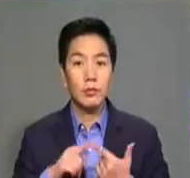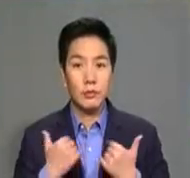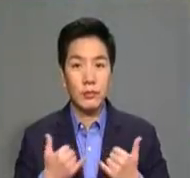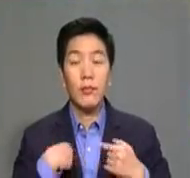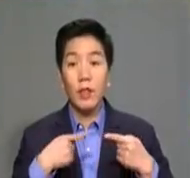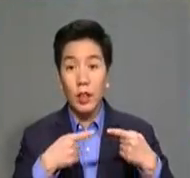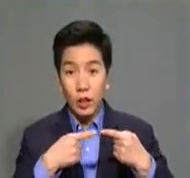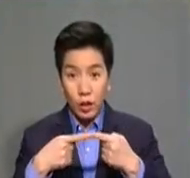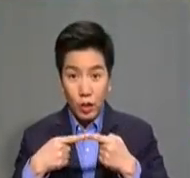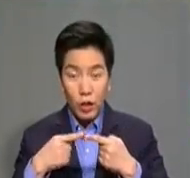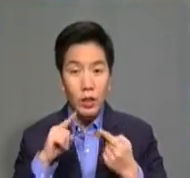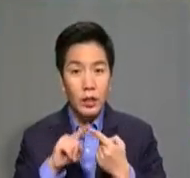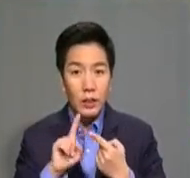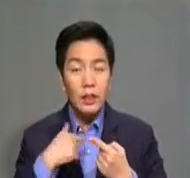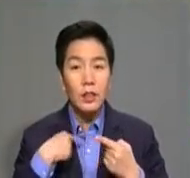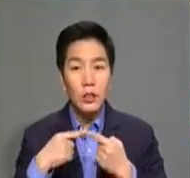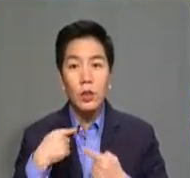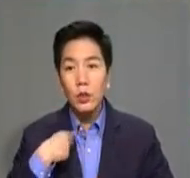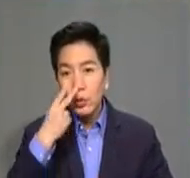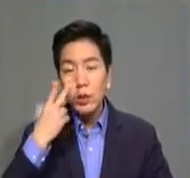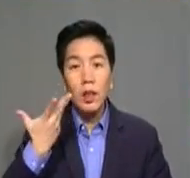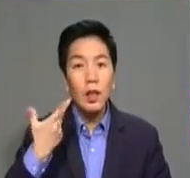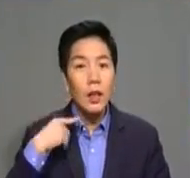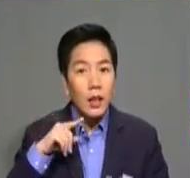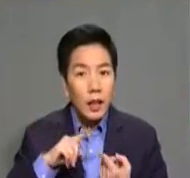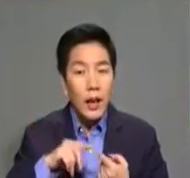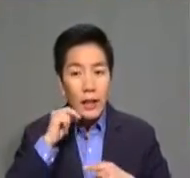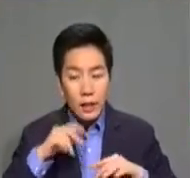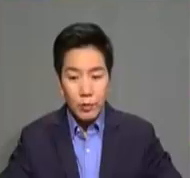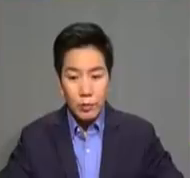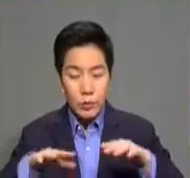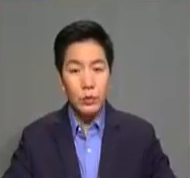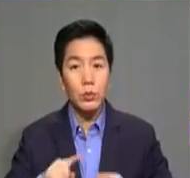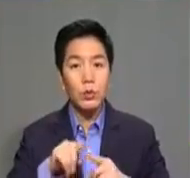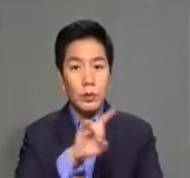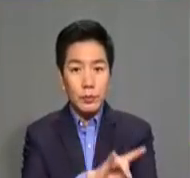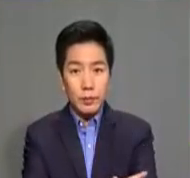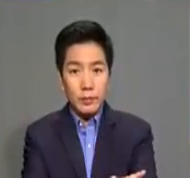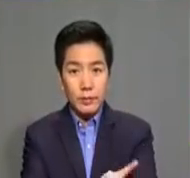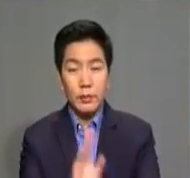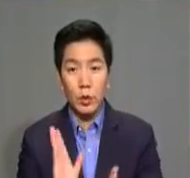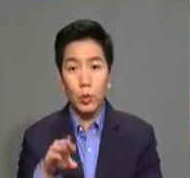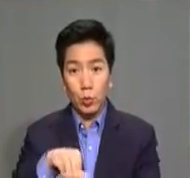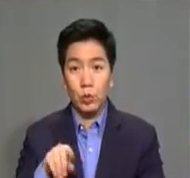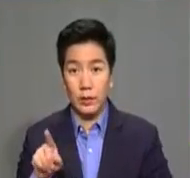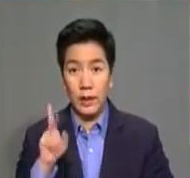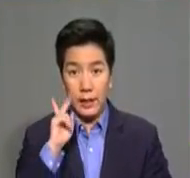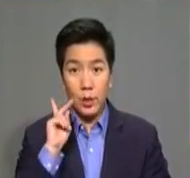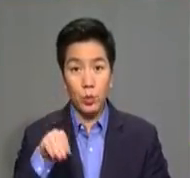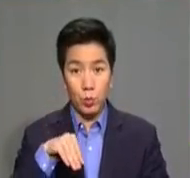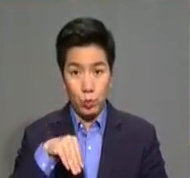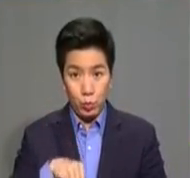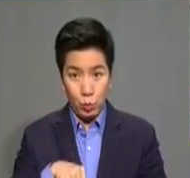กลับมาช่วงนี้นะครับเราก็จะไปตรวจสอบสภาพของน้ำที่เมืองเพชรหน่อยนะครับตอนนี้คุณเยาวลักษณ์โบราณมู